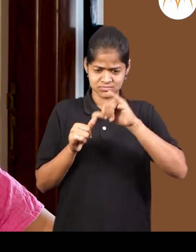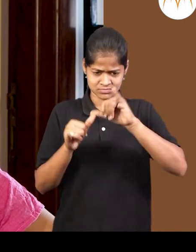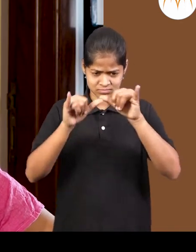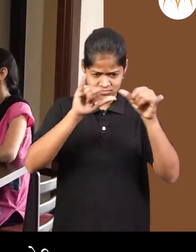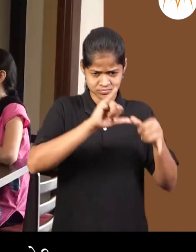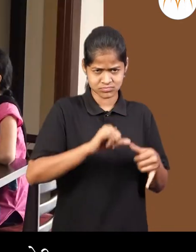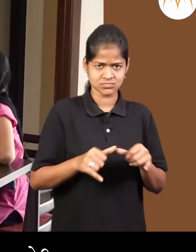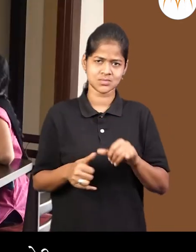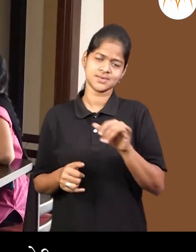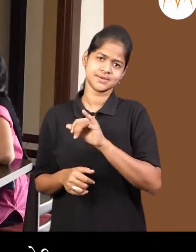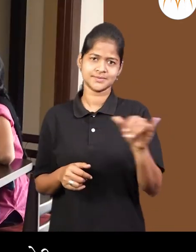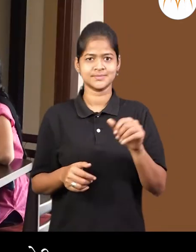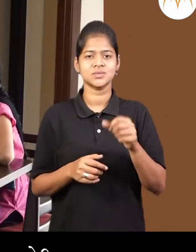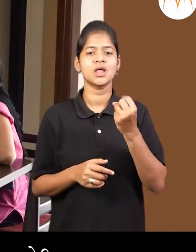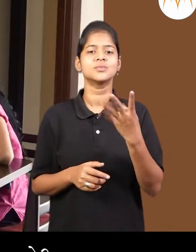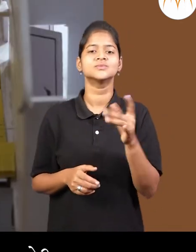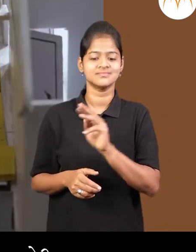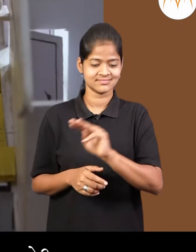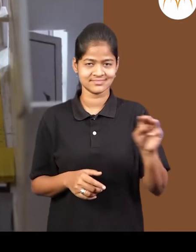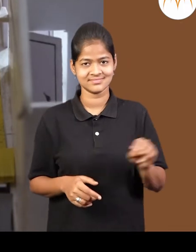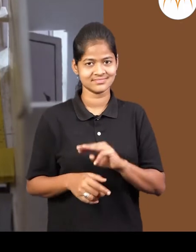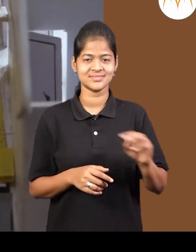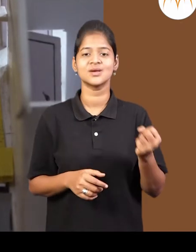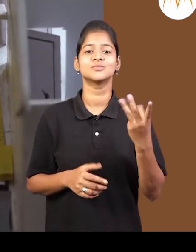सारख्या. मला सांग किती तुकडे लागले?